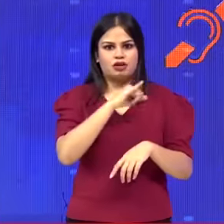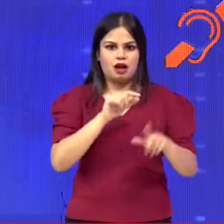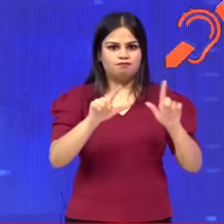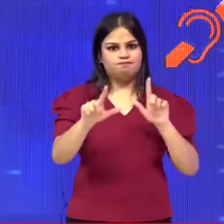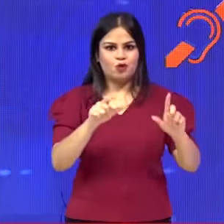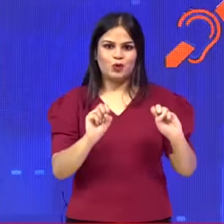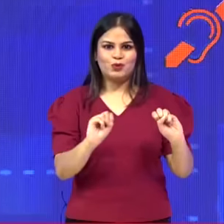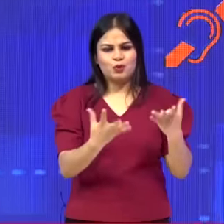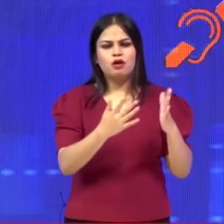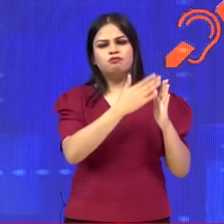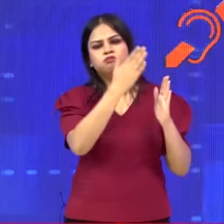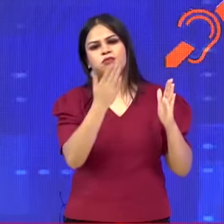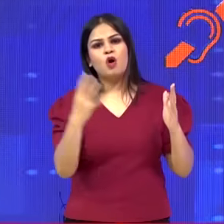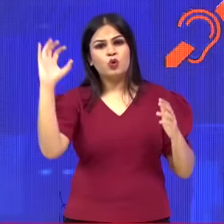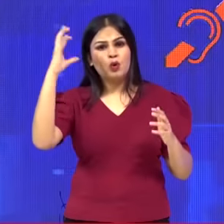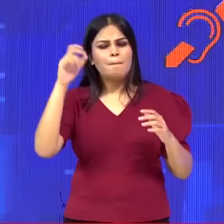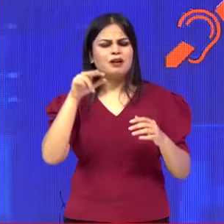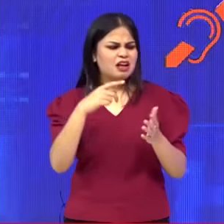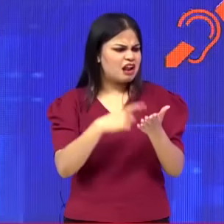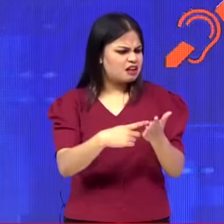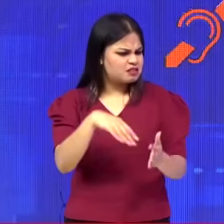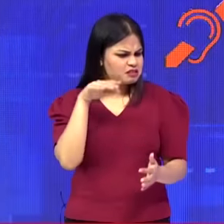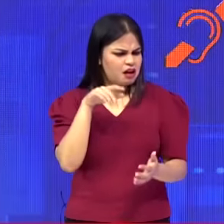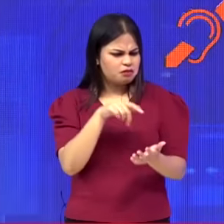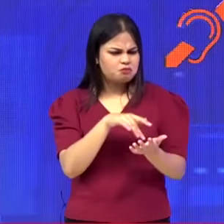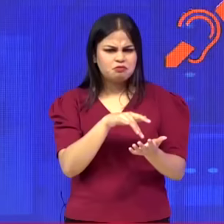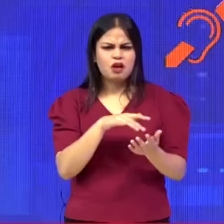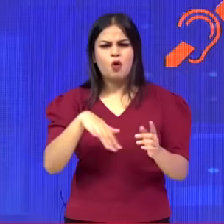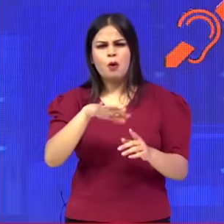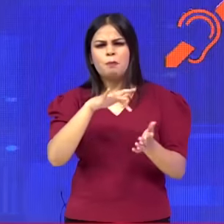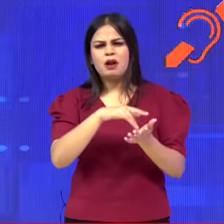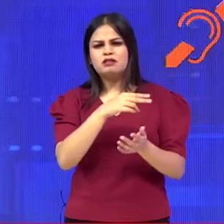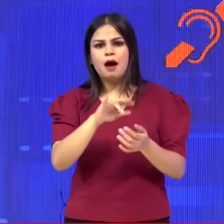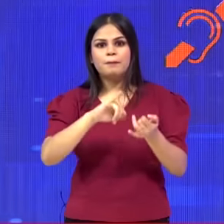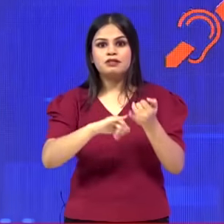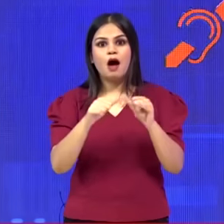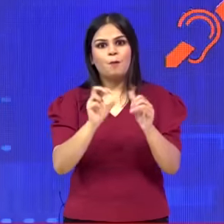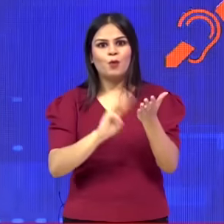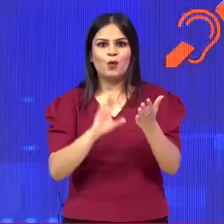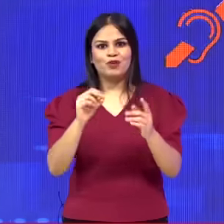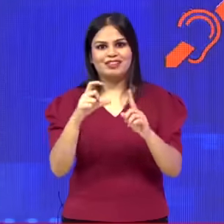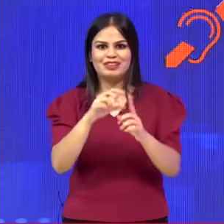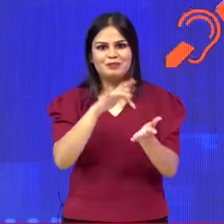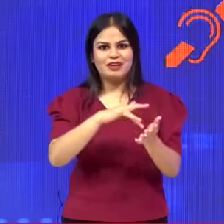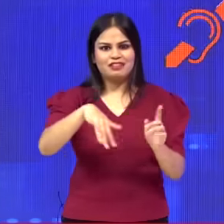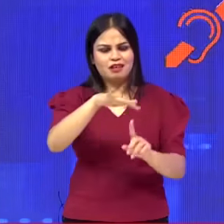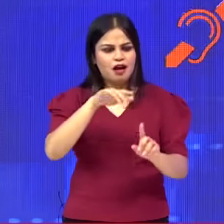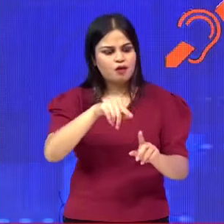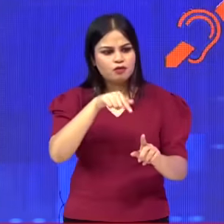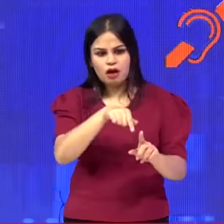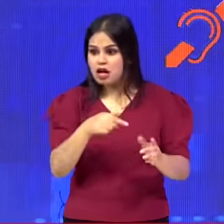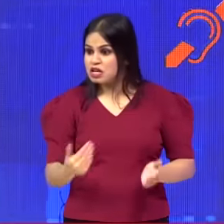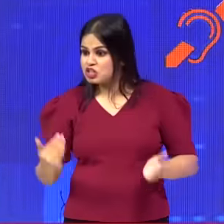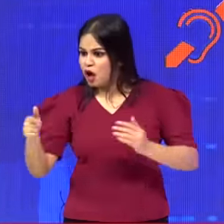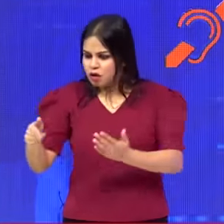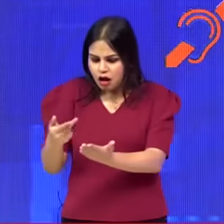धूप के अंदर राजस्थान, आई थिंक ये बात थी सामोद की, तो हम लोग वहाँ पर, तो वो शाहरुख